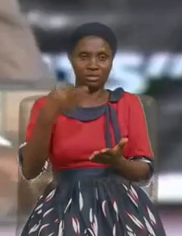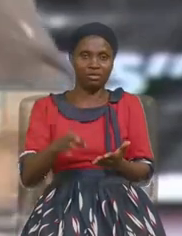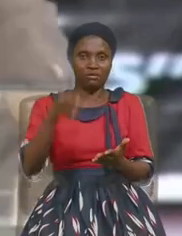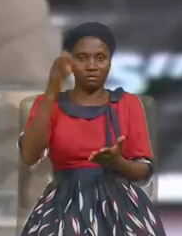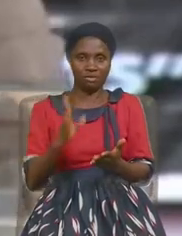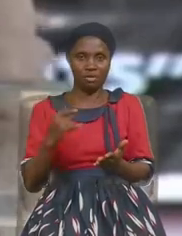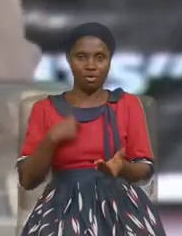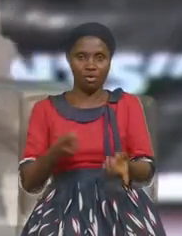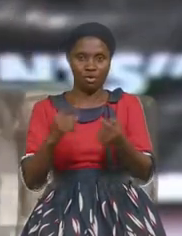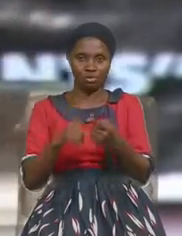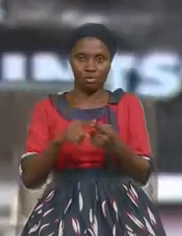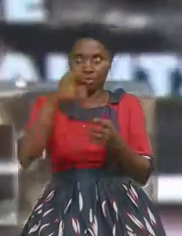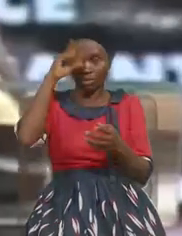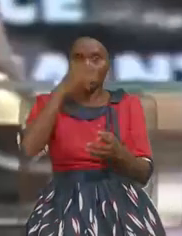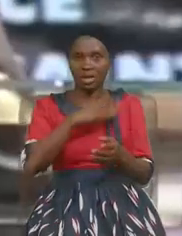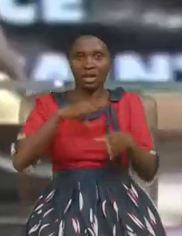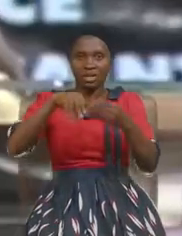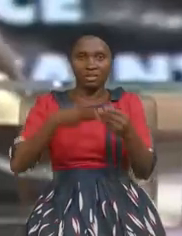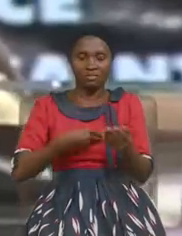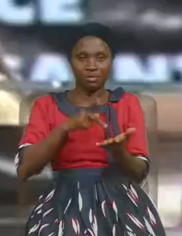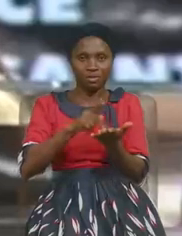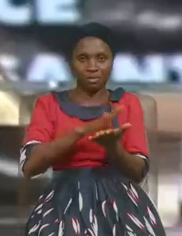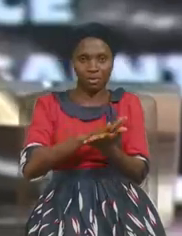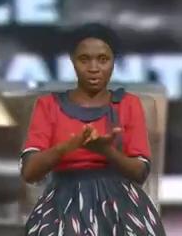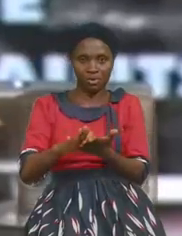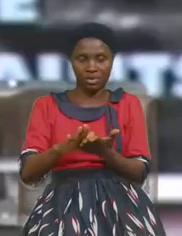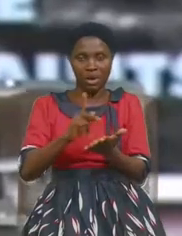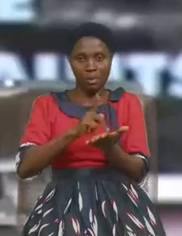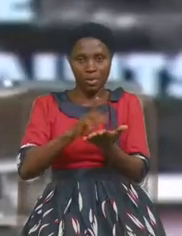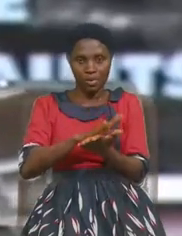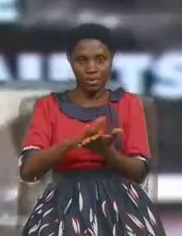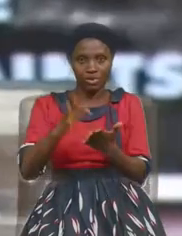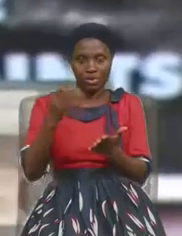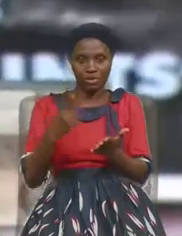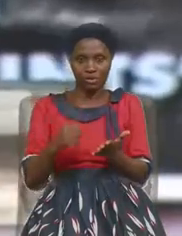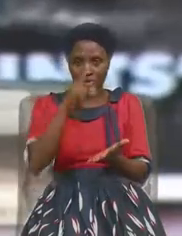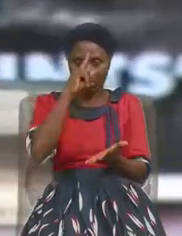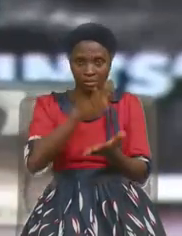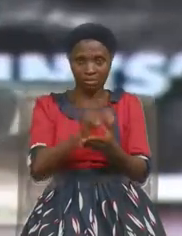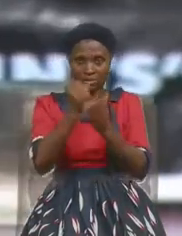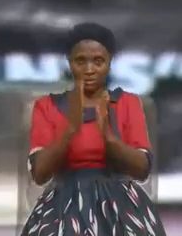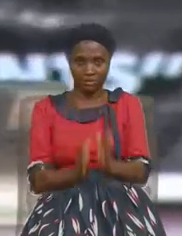la pureté des saints par sa croix.